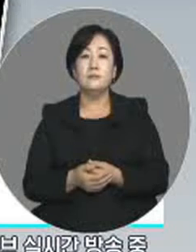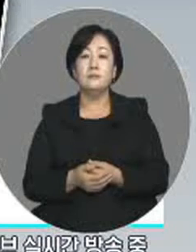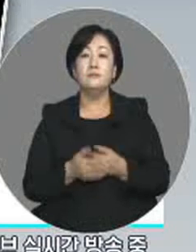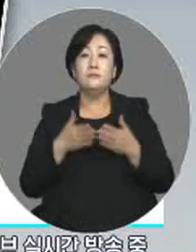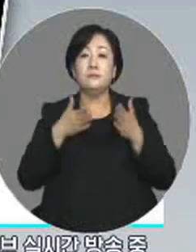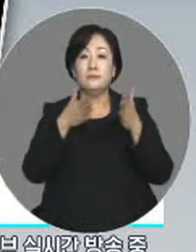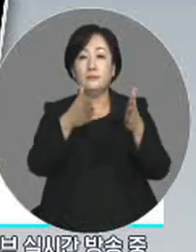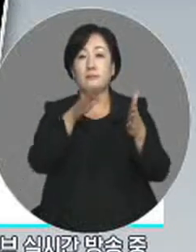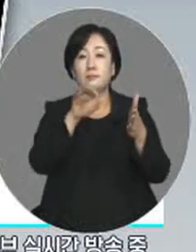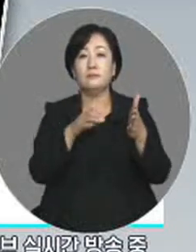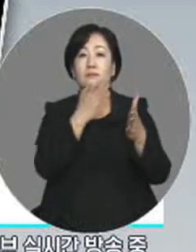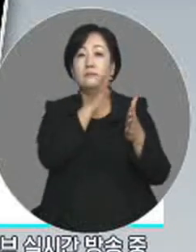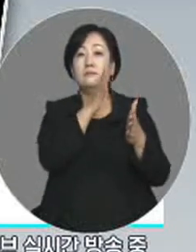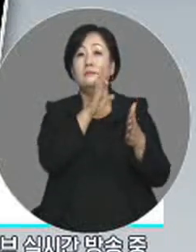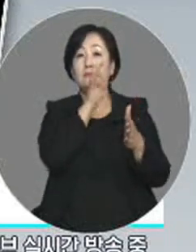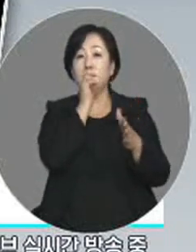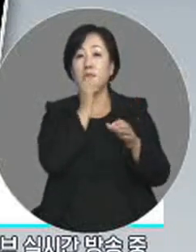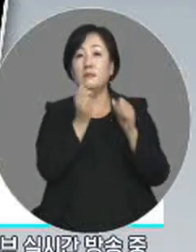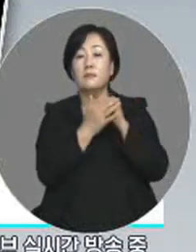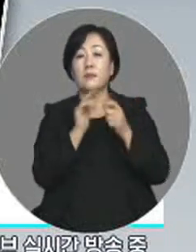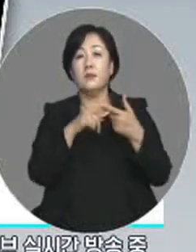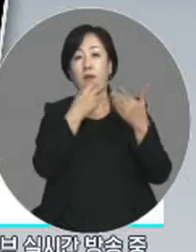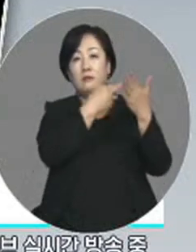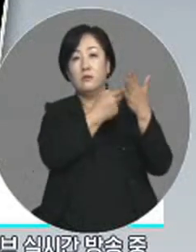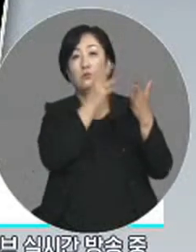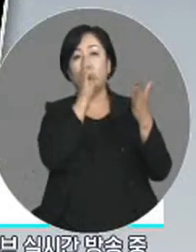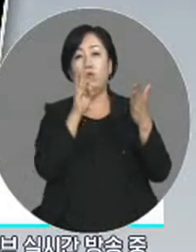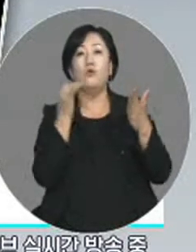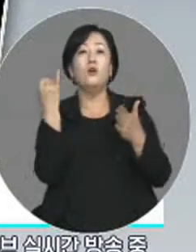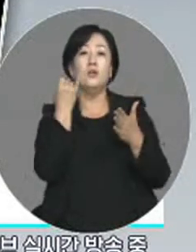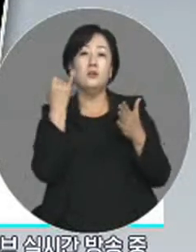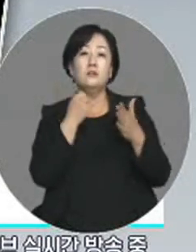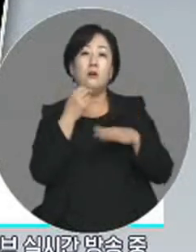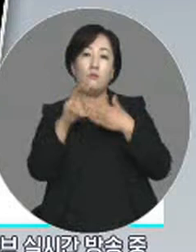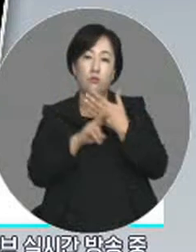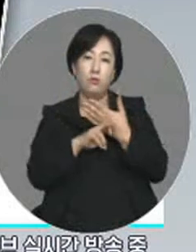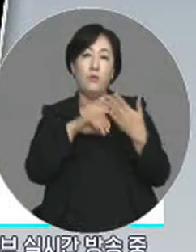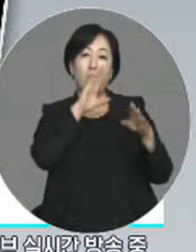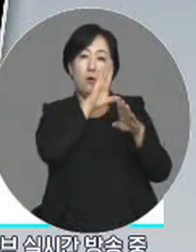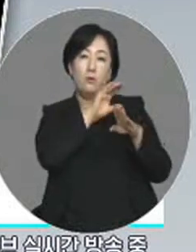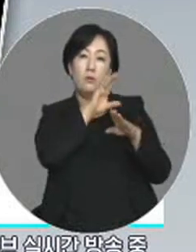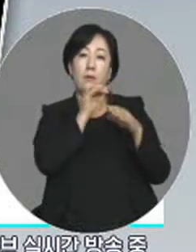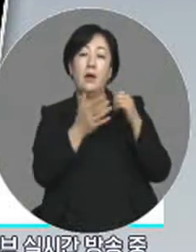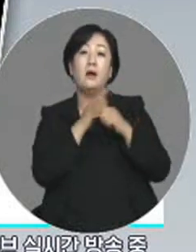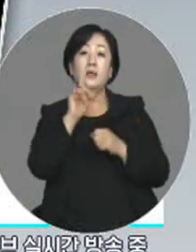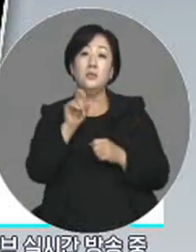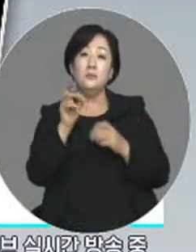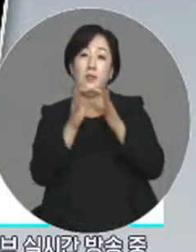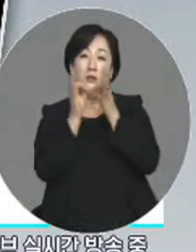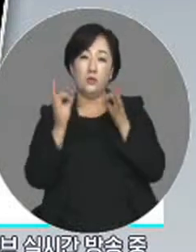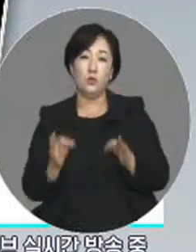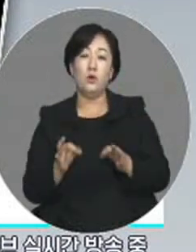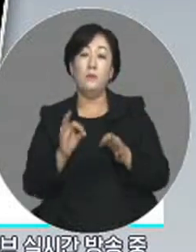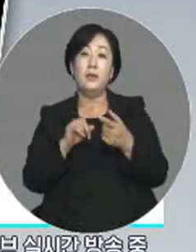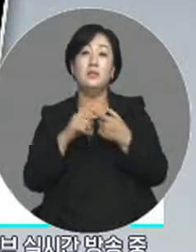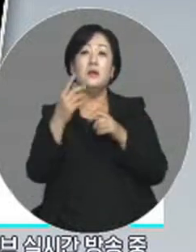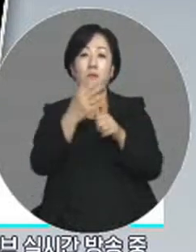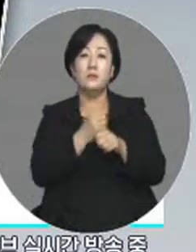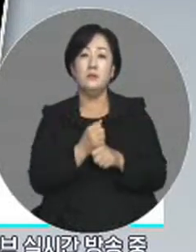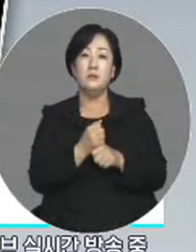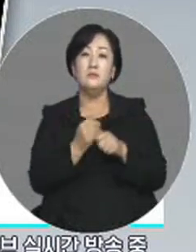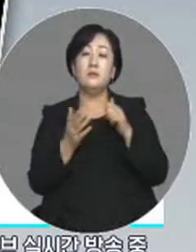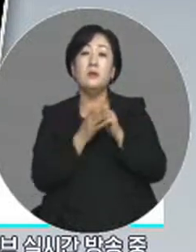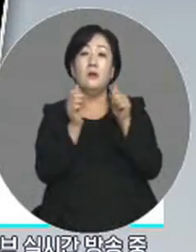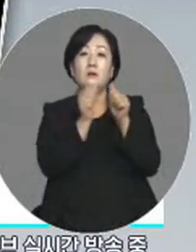복도 쪽으로 난 화장실 창문을 통해 샤워하는 여성을 불법 촬영한 남성이 11일 만에 붙잡혔습니다. 이